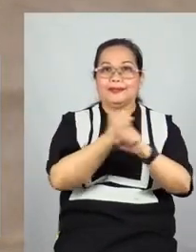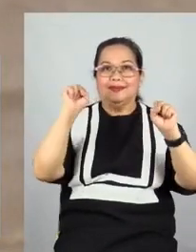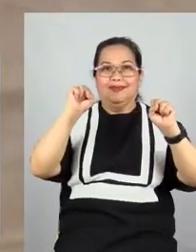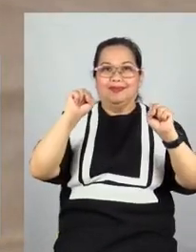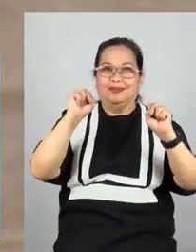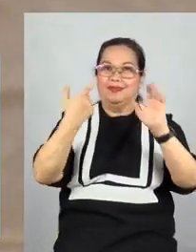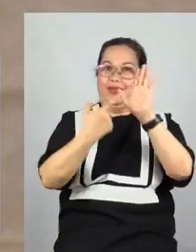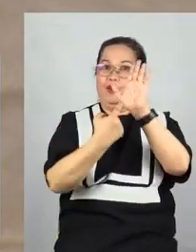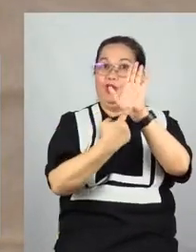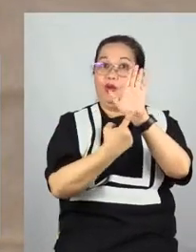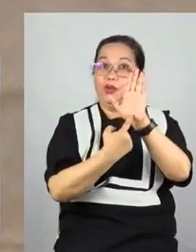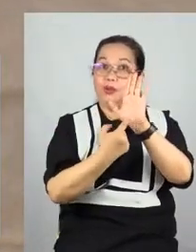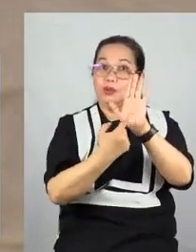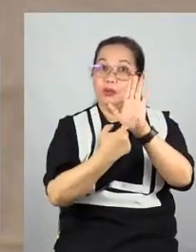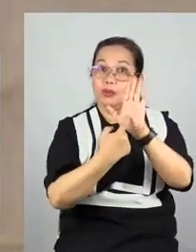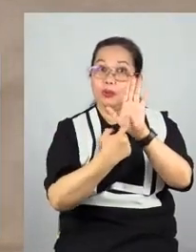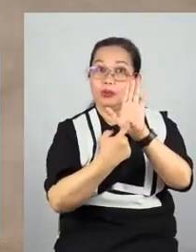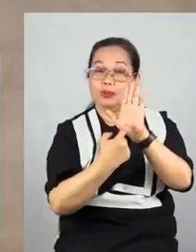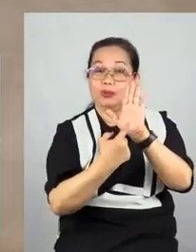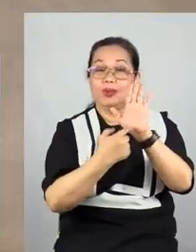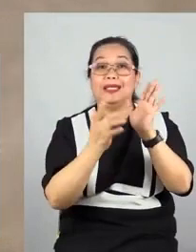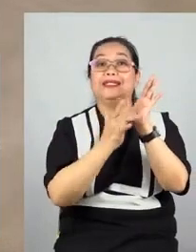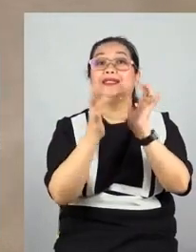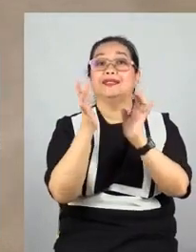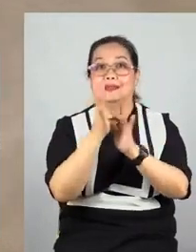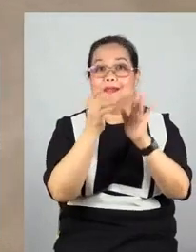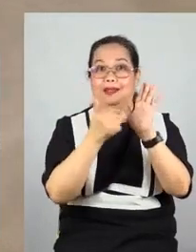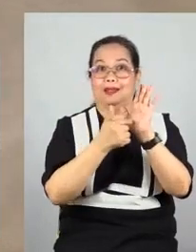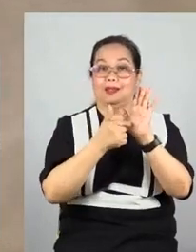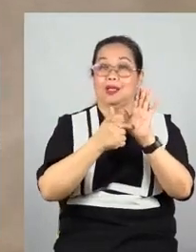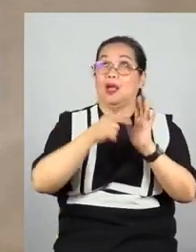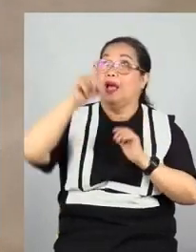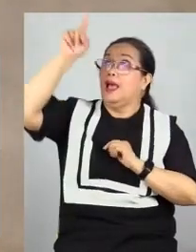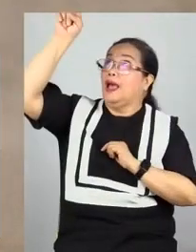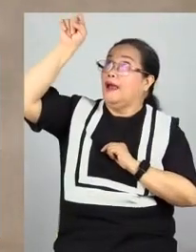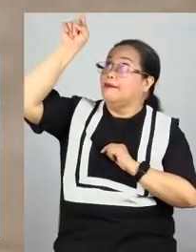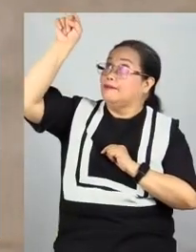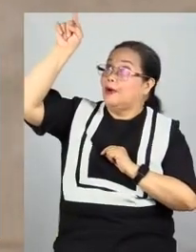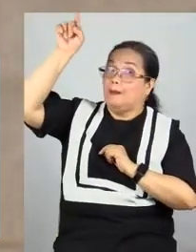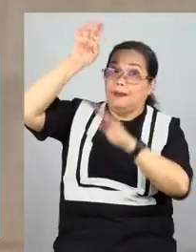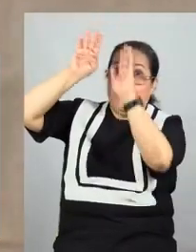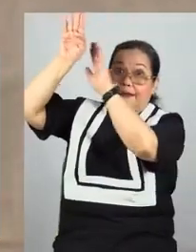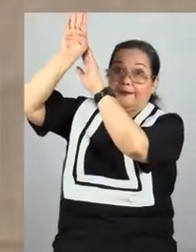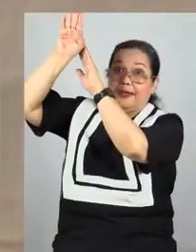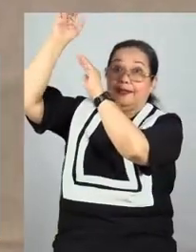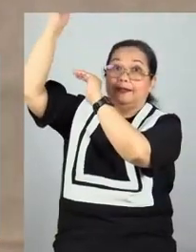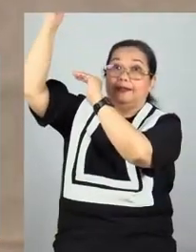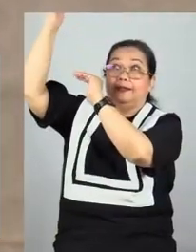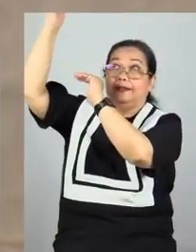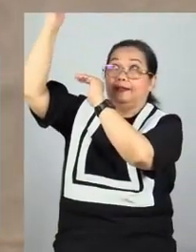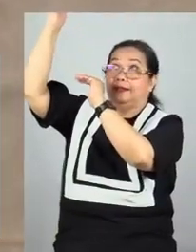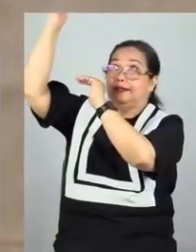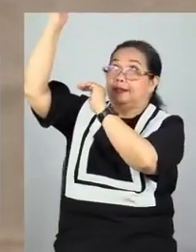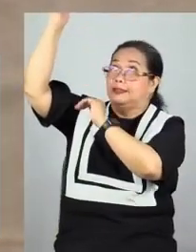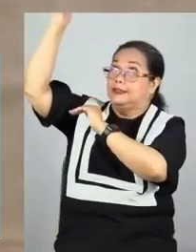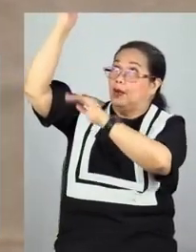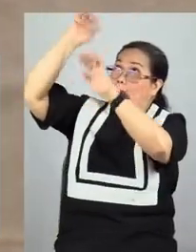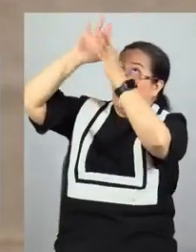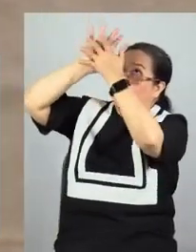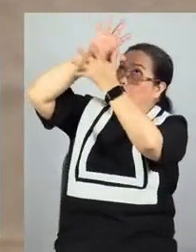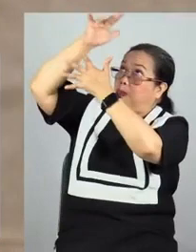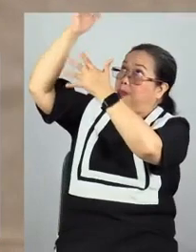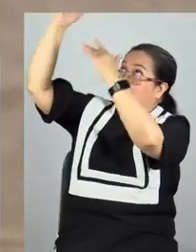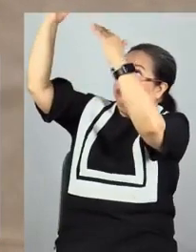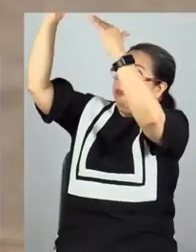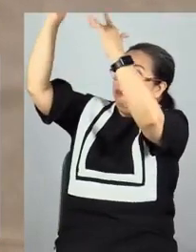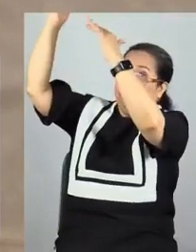Ipinakita niya rito ang isang pagbiyahe ng Diyos magmula sa kaluwalhatian